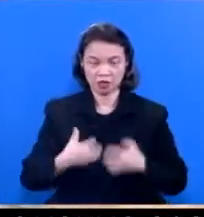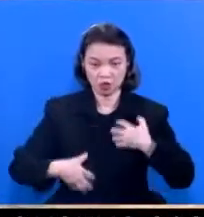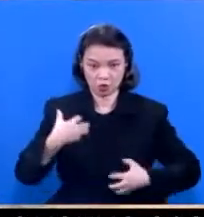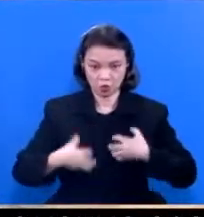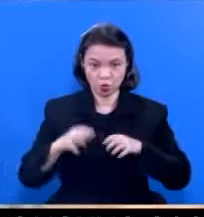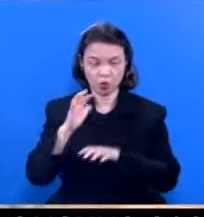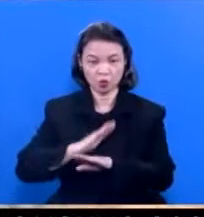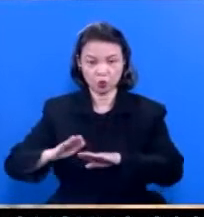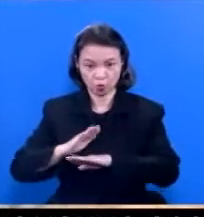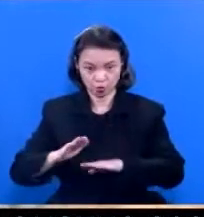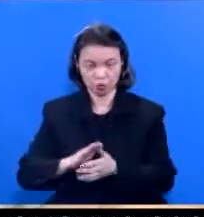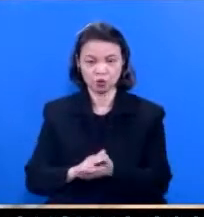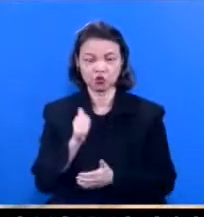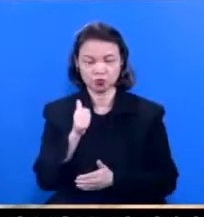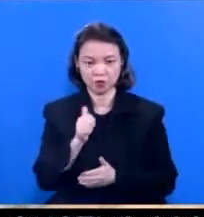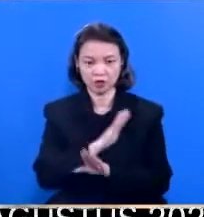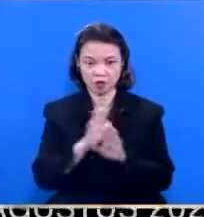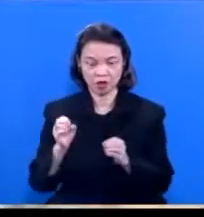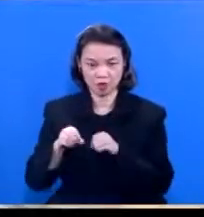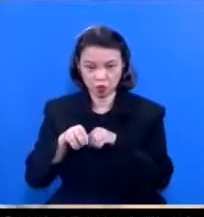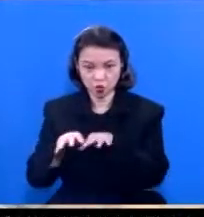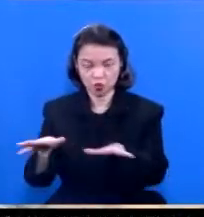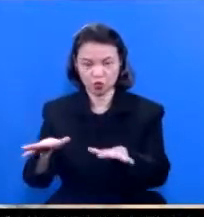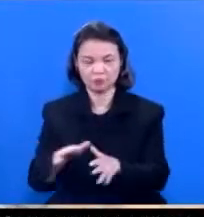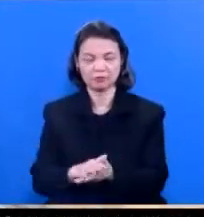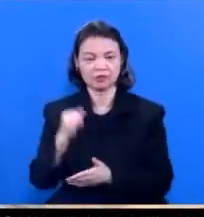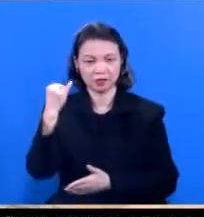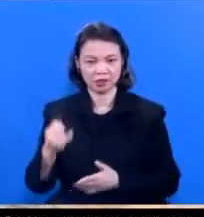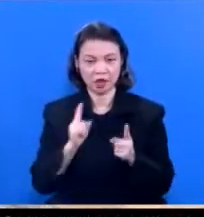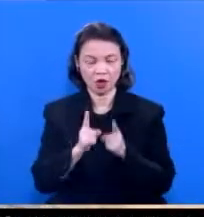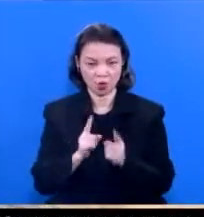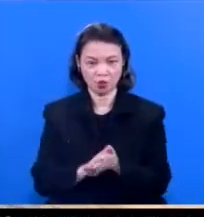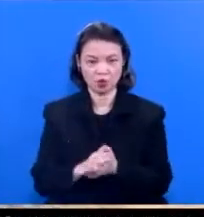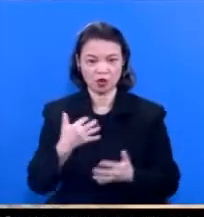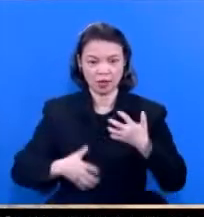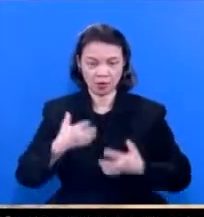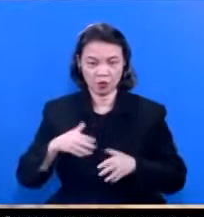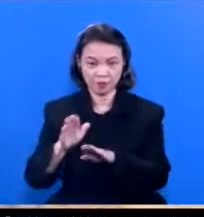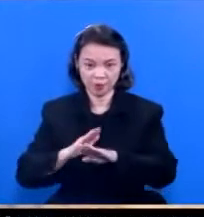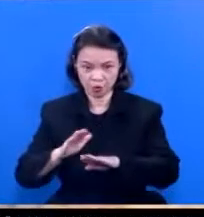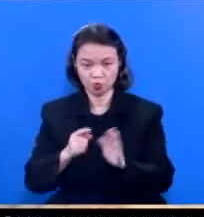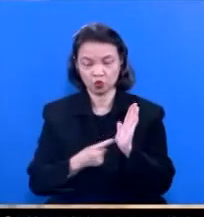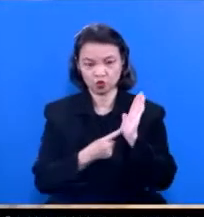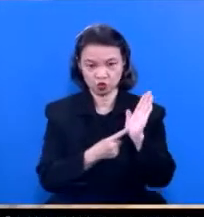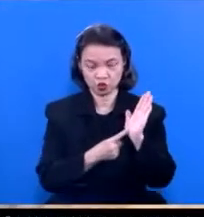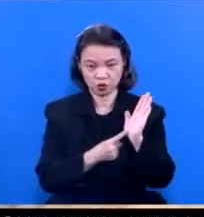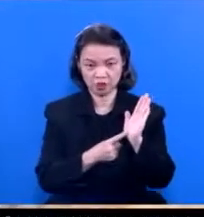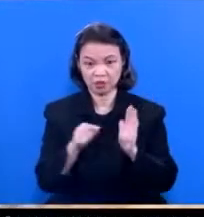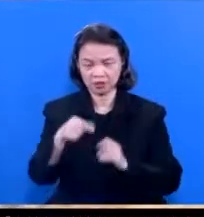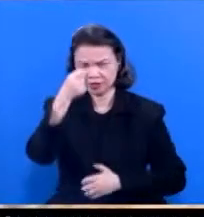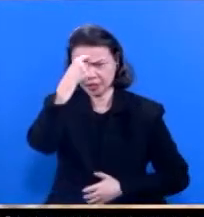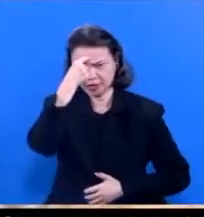mereka tidak tertular dari kita. Kemudian yang terakhir, apabila hewan peliharaan Anda menunjukkan gejala bahwa mereka sedang